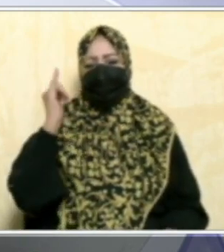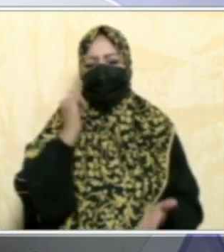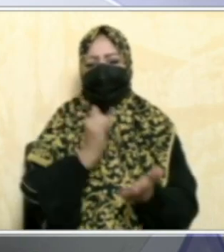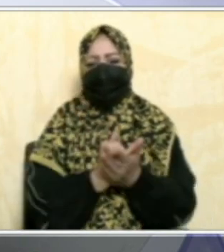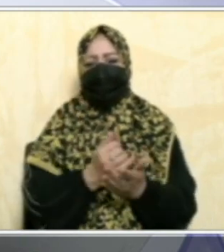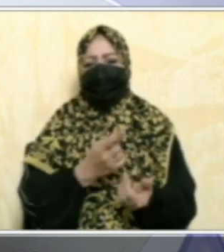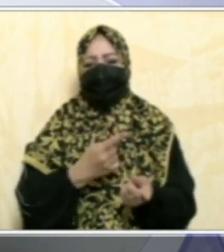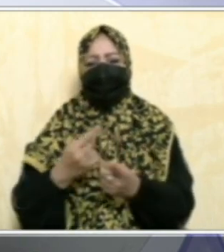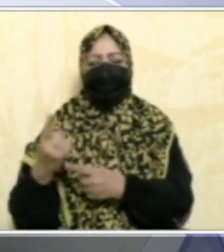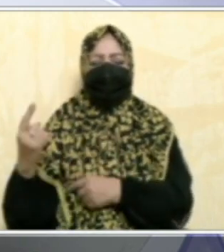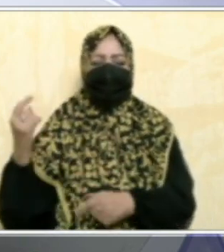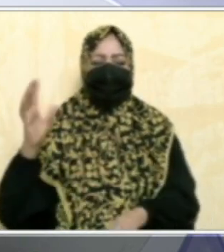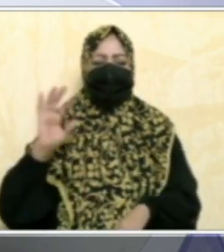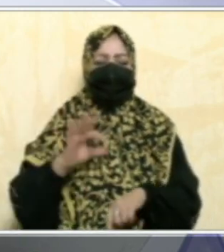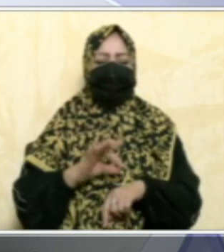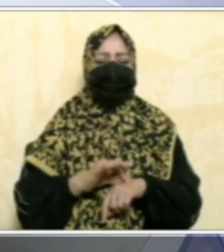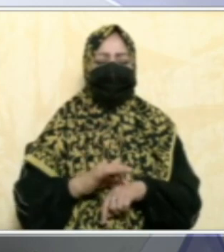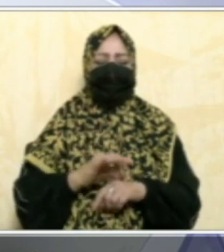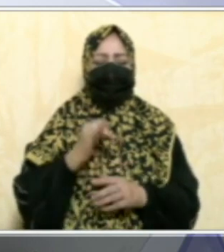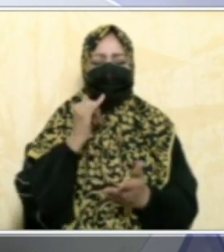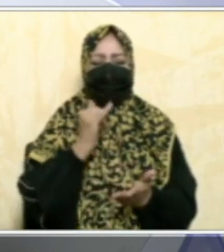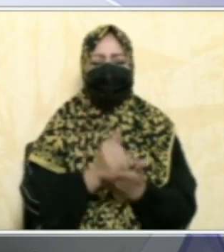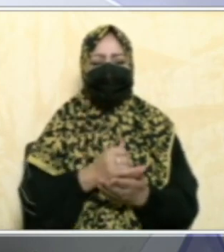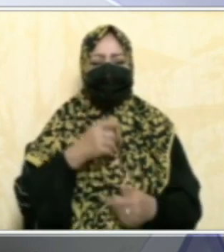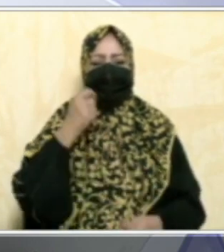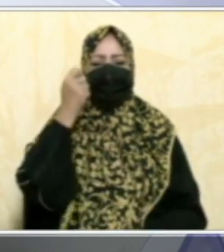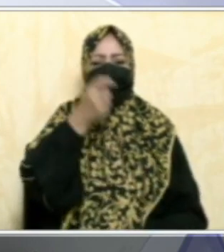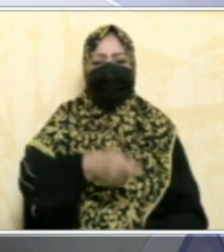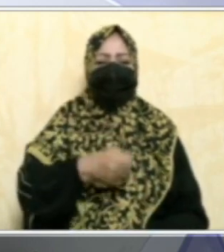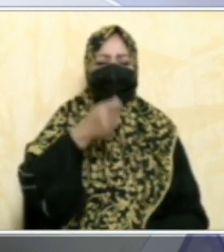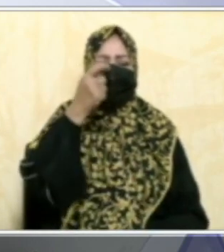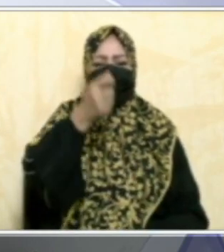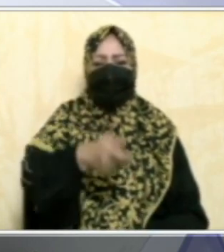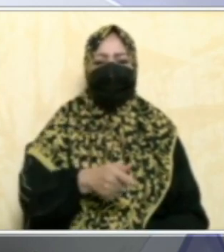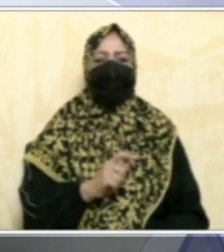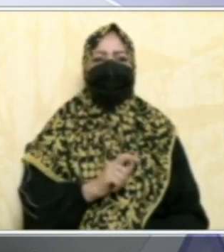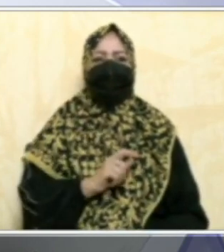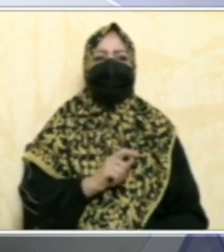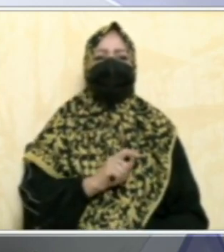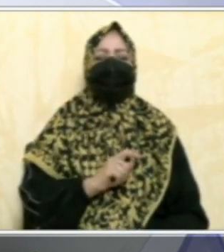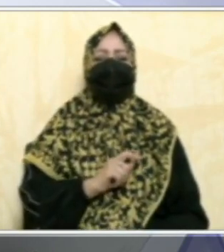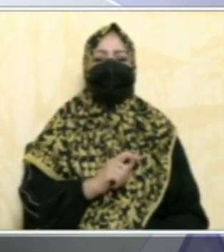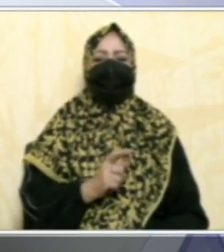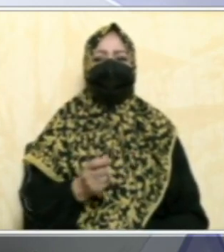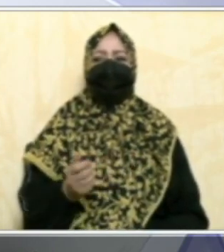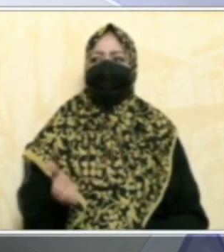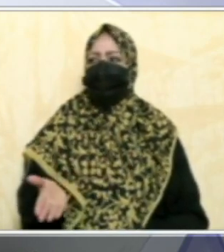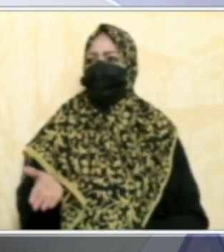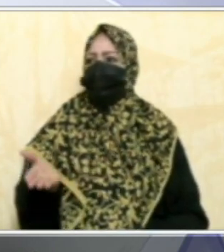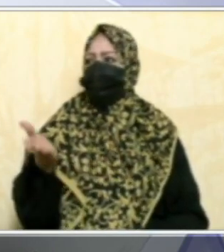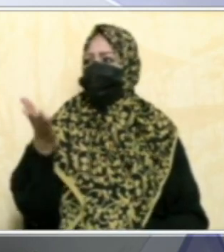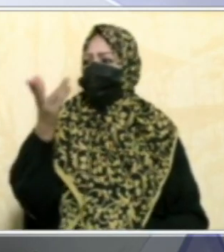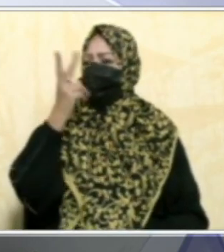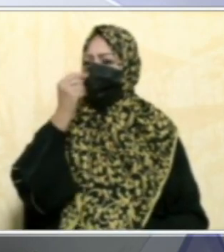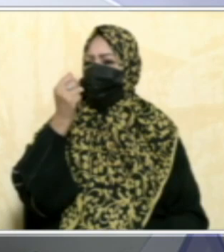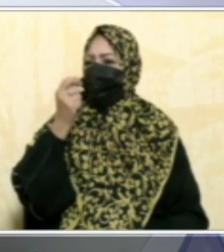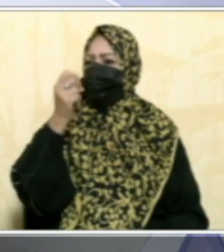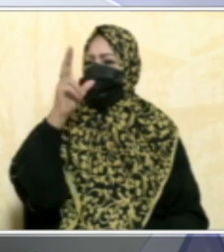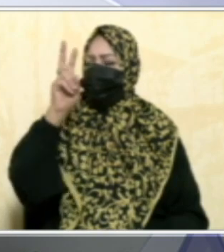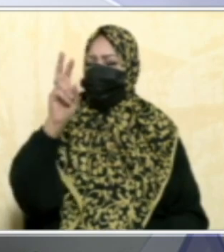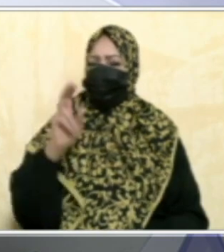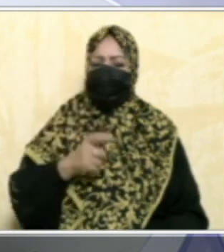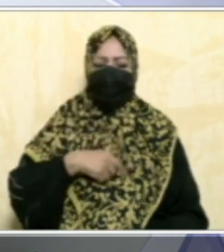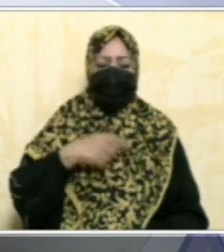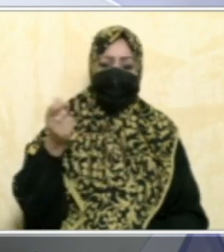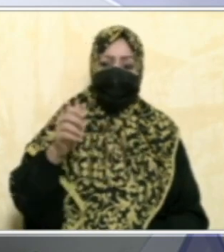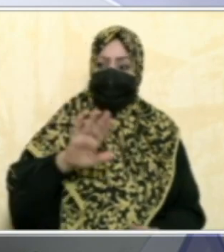يصرف المال فيها. إذا فاض المال وزاد على هذه الضروريات ويعني